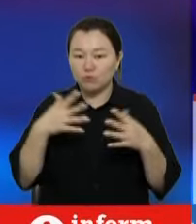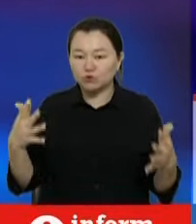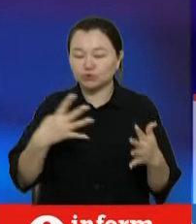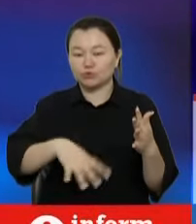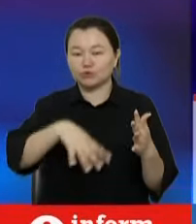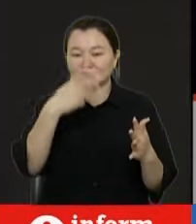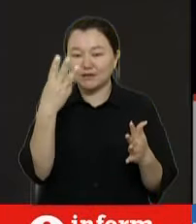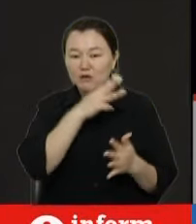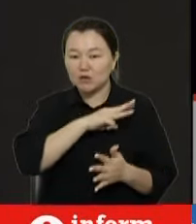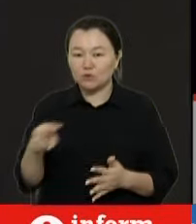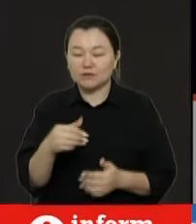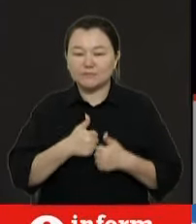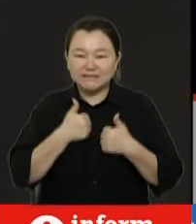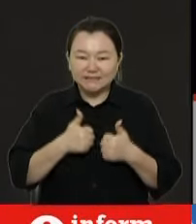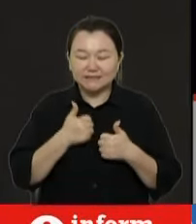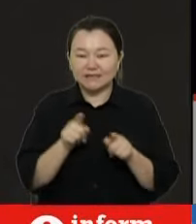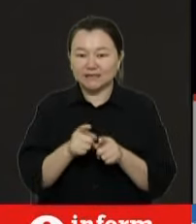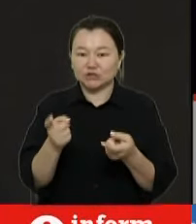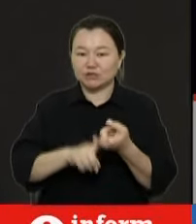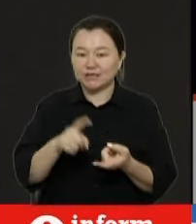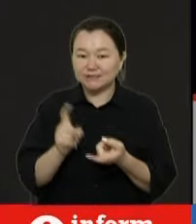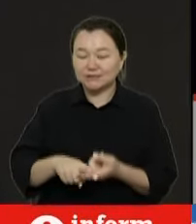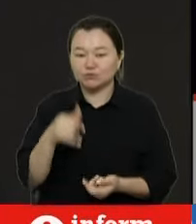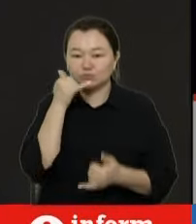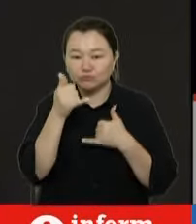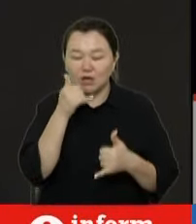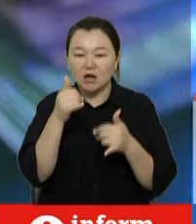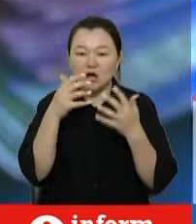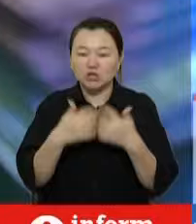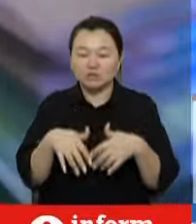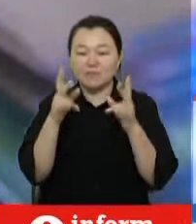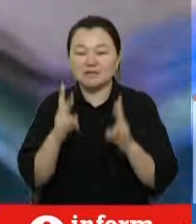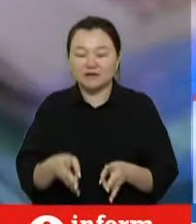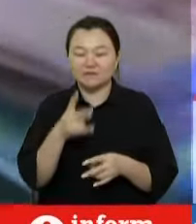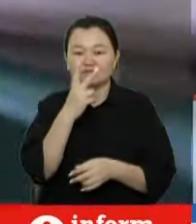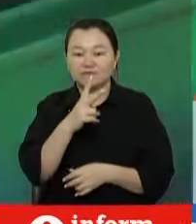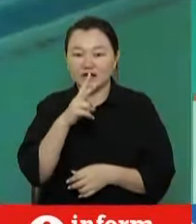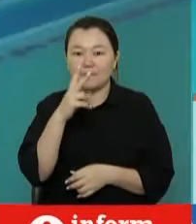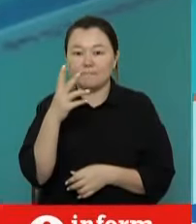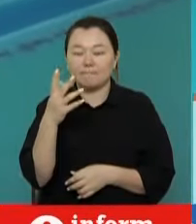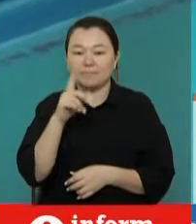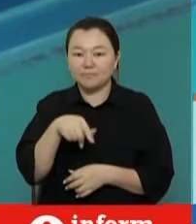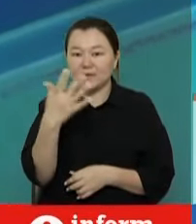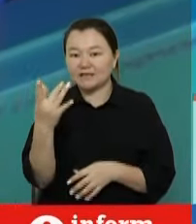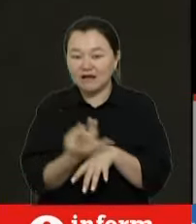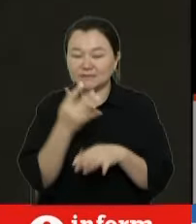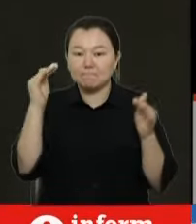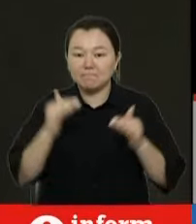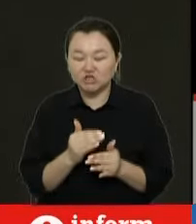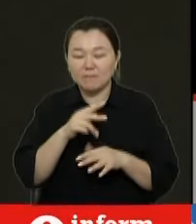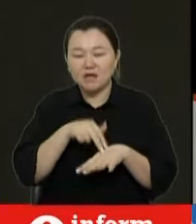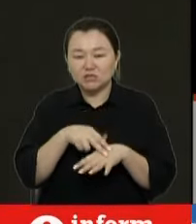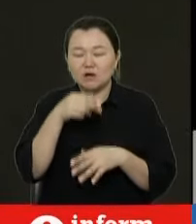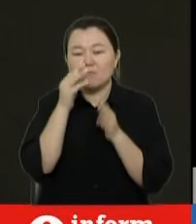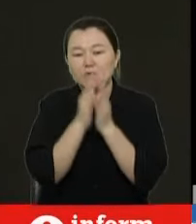43 миллионов попыток таких соединений. Количество пострадавших сократилось более чем в 2,5 раза. Полицейские просят людей проверять